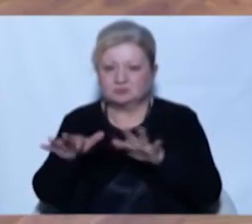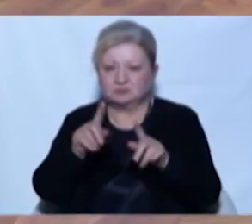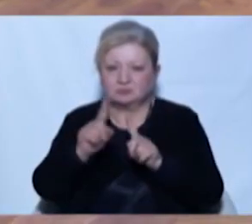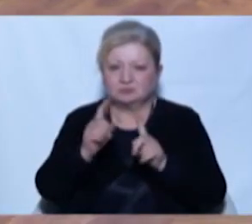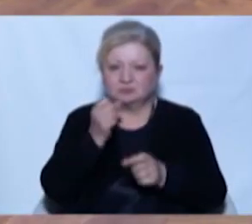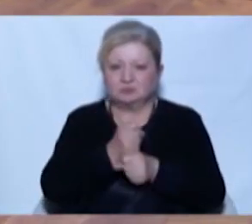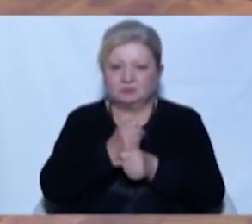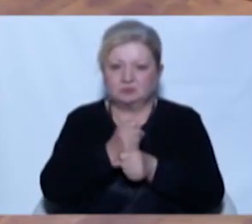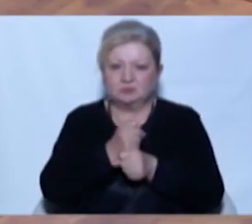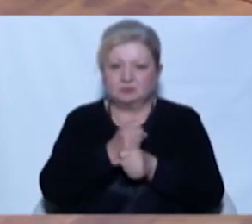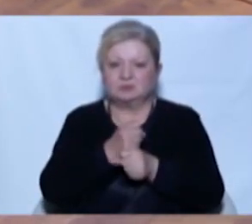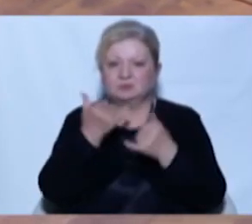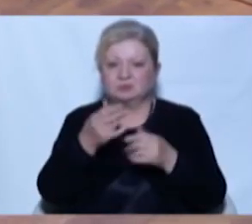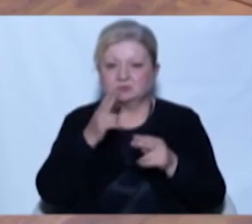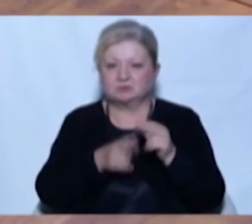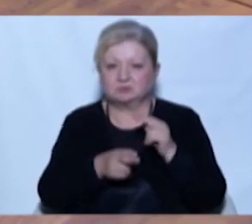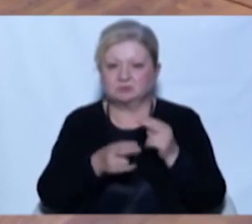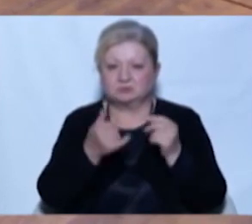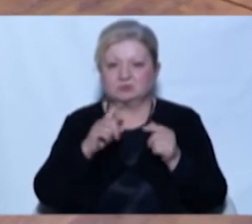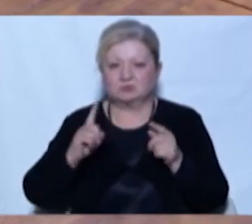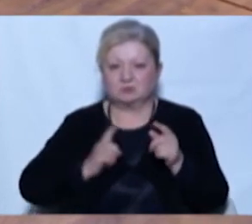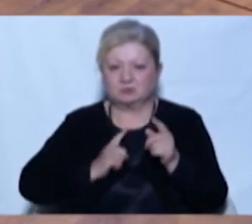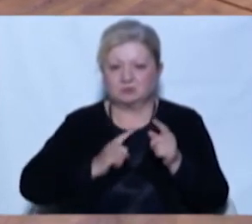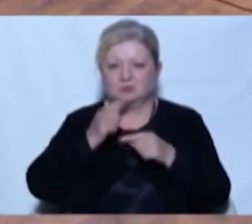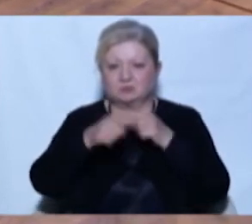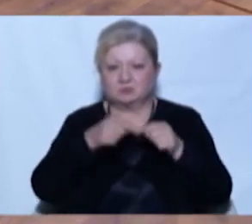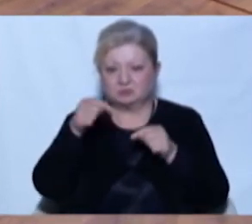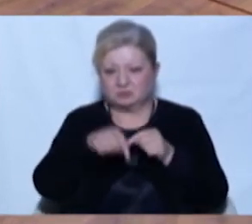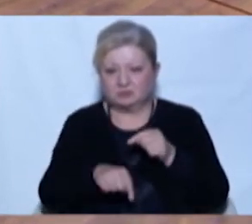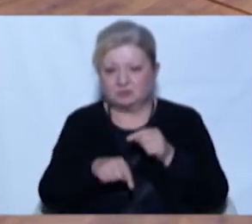დღეს დავამთავროთ, გელოდებით ისევ აქ